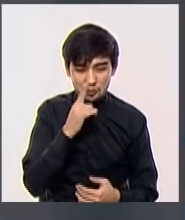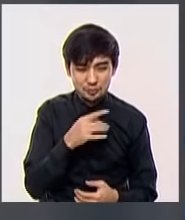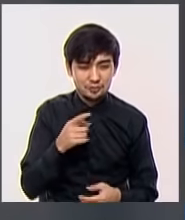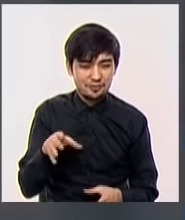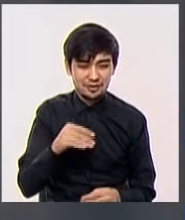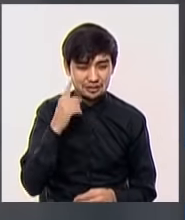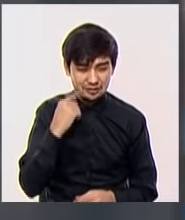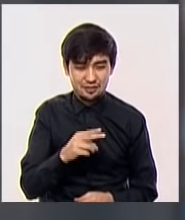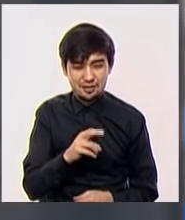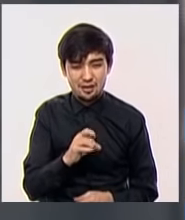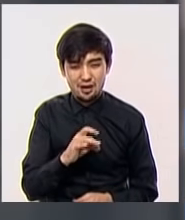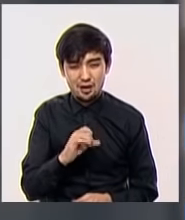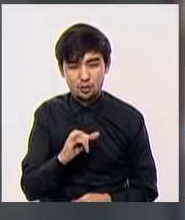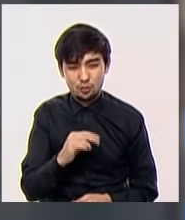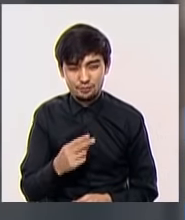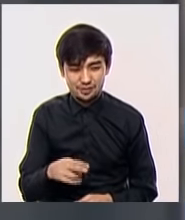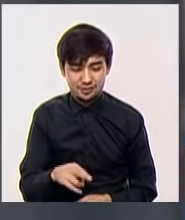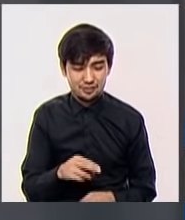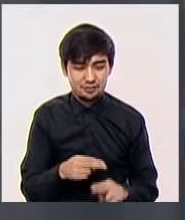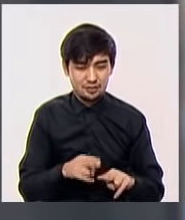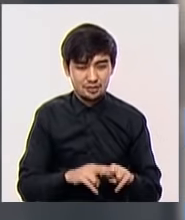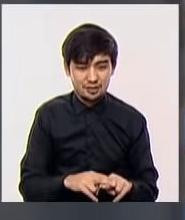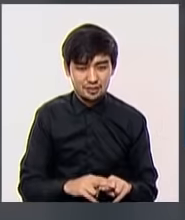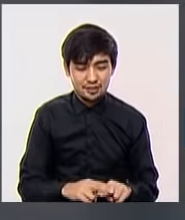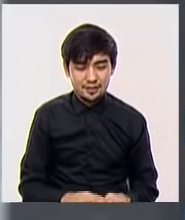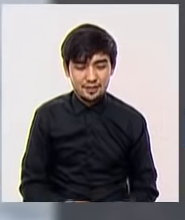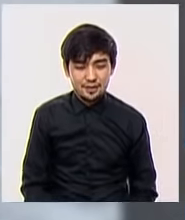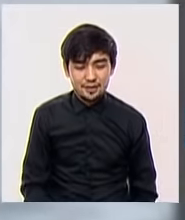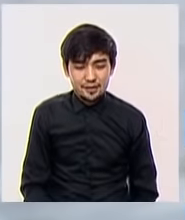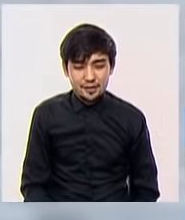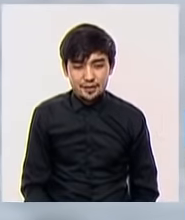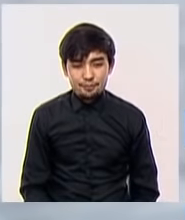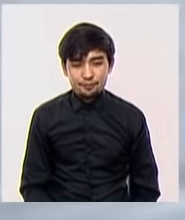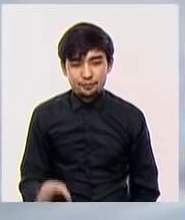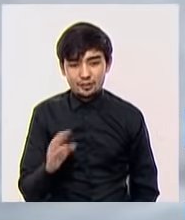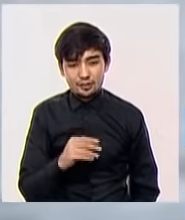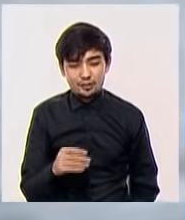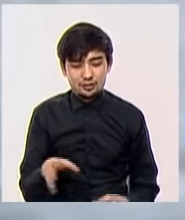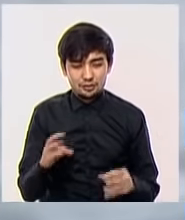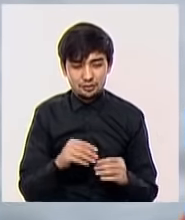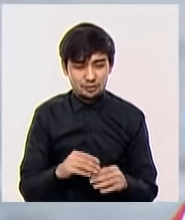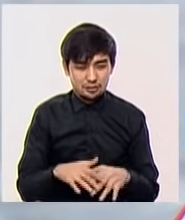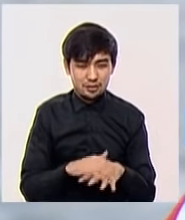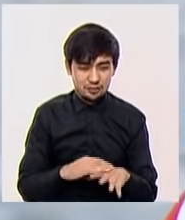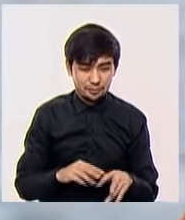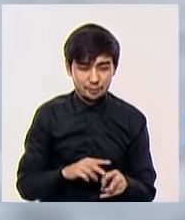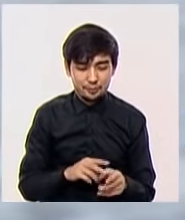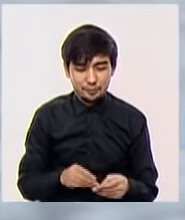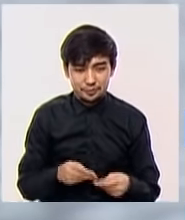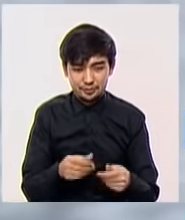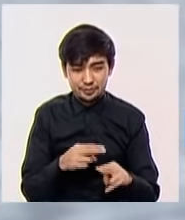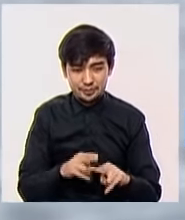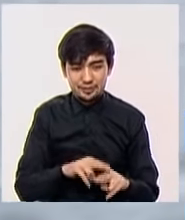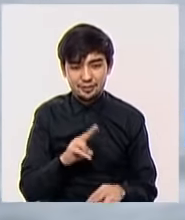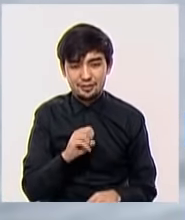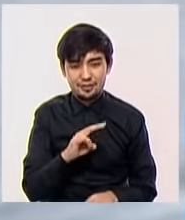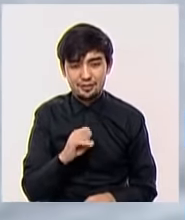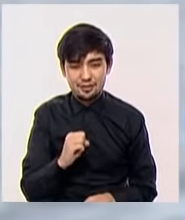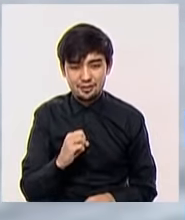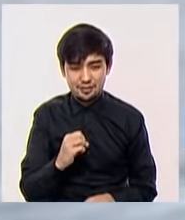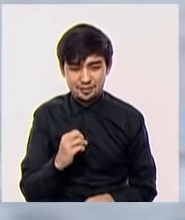коррупция да та самая коррупция которая пожирало целые цивилизации династии целые